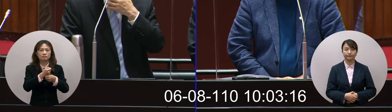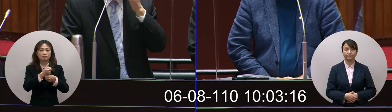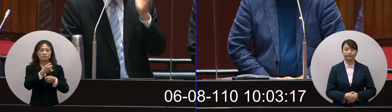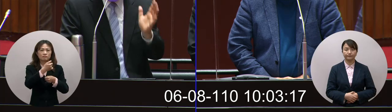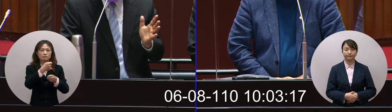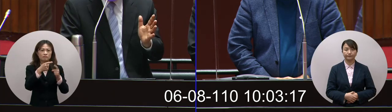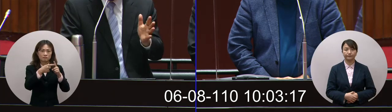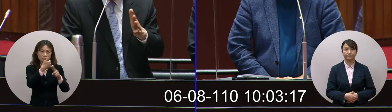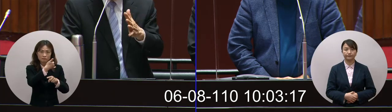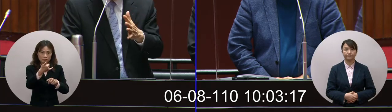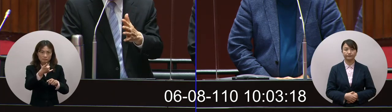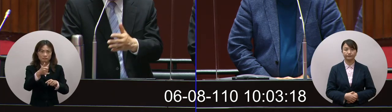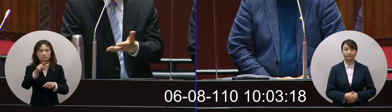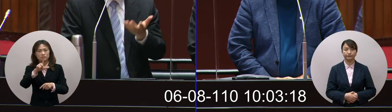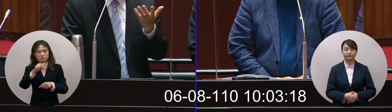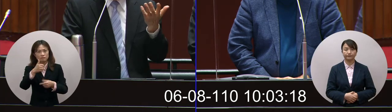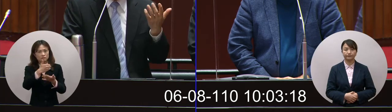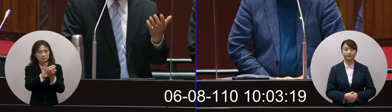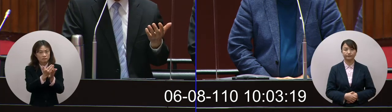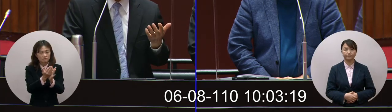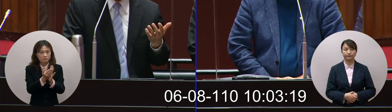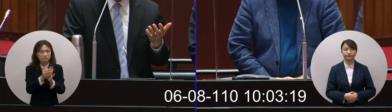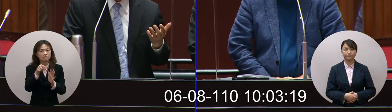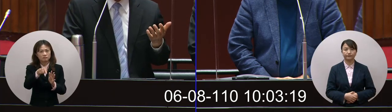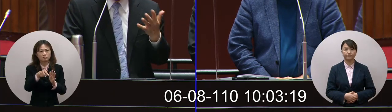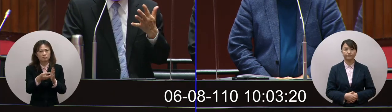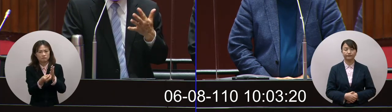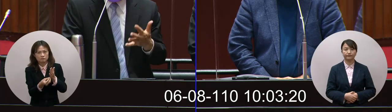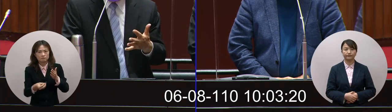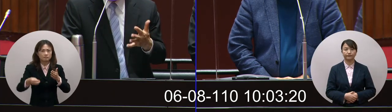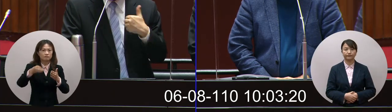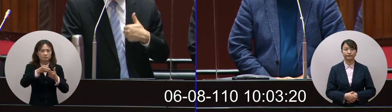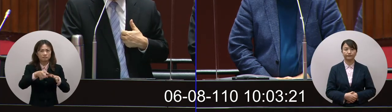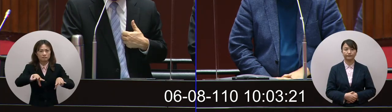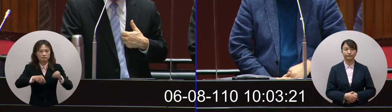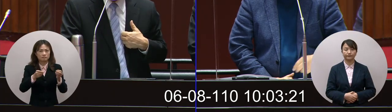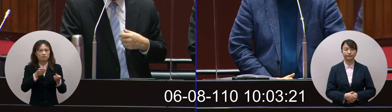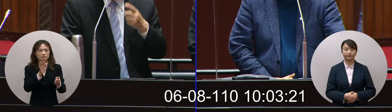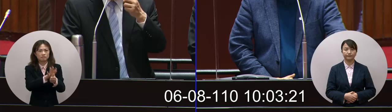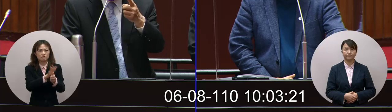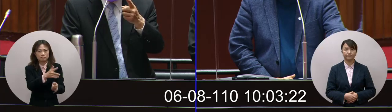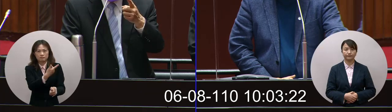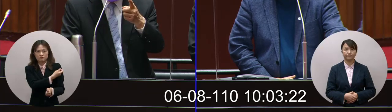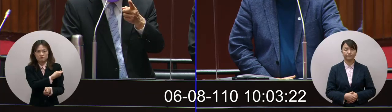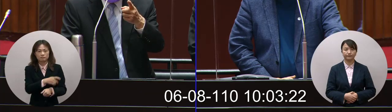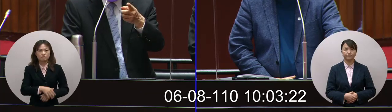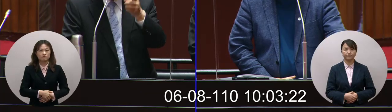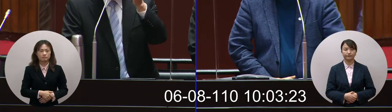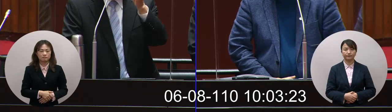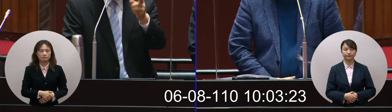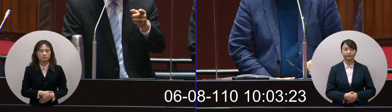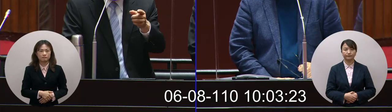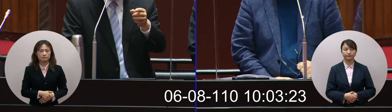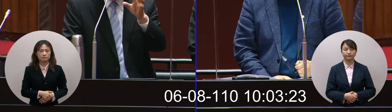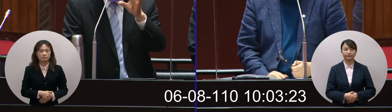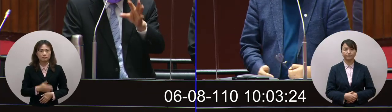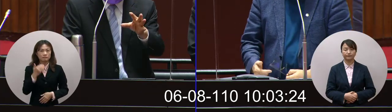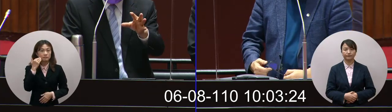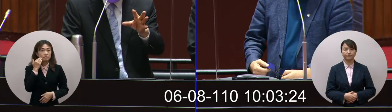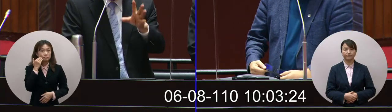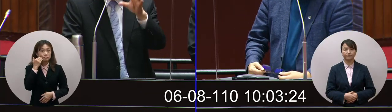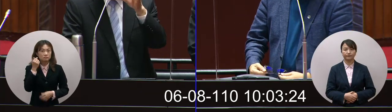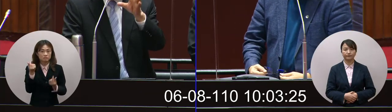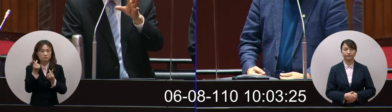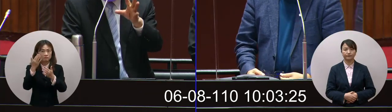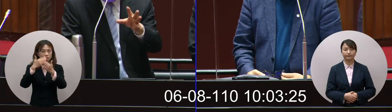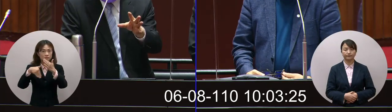师，一切工作人员，咱着优先来甲拍预防针。啊，你即摆特别讲，如果学